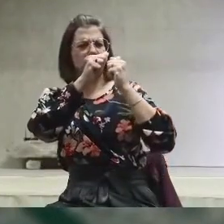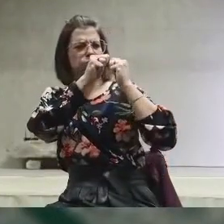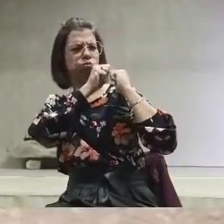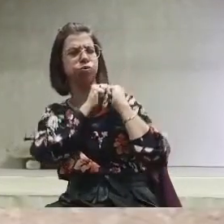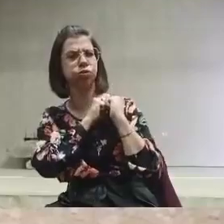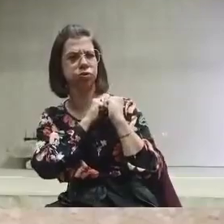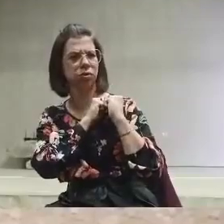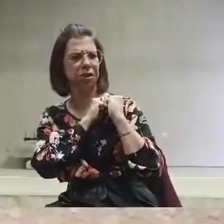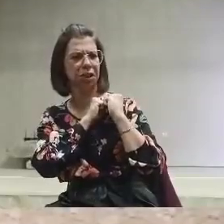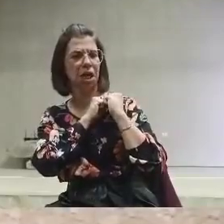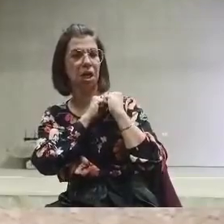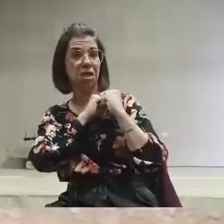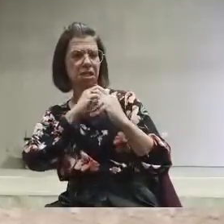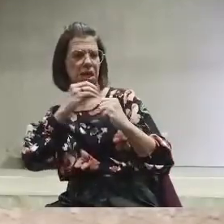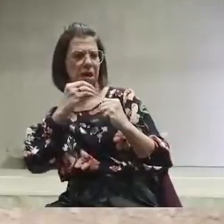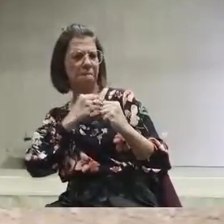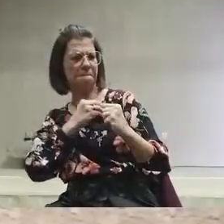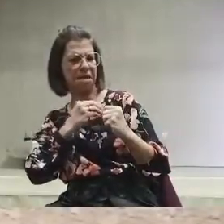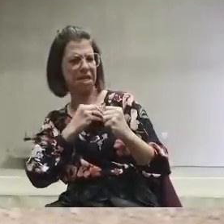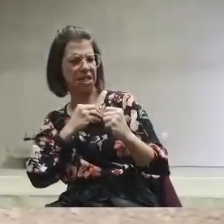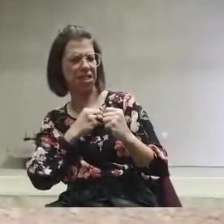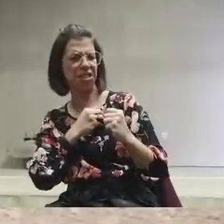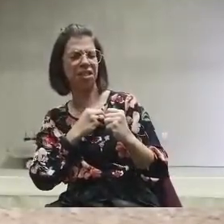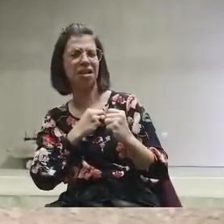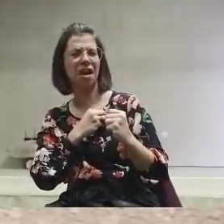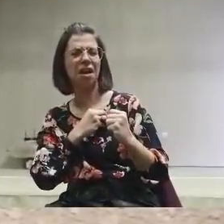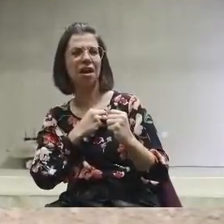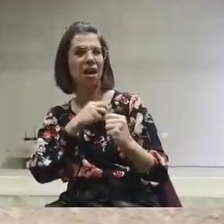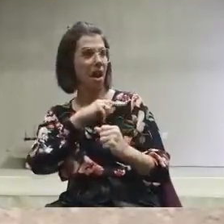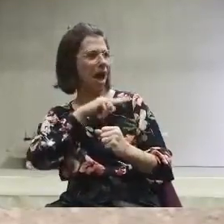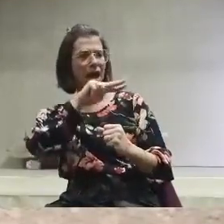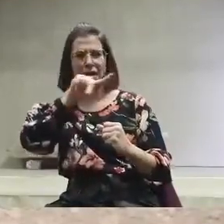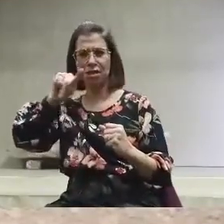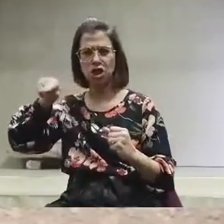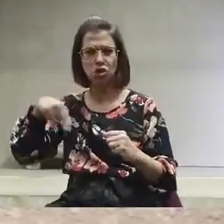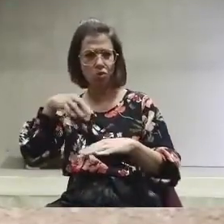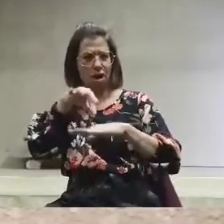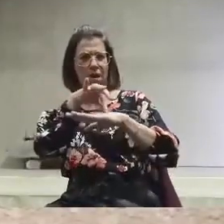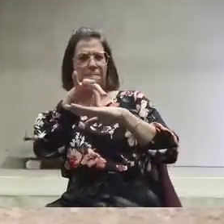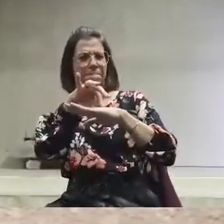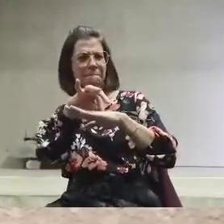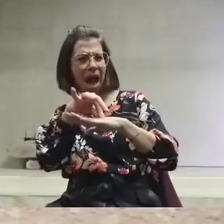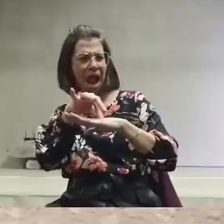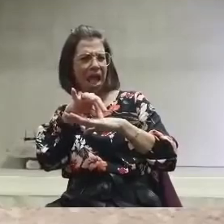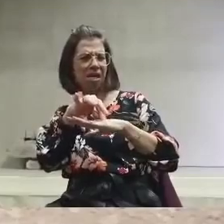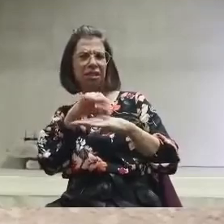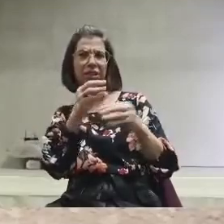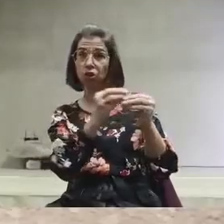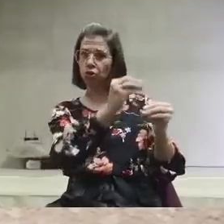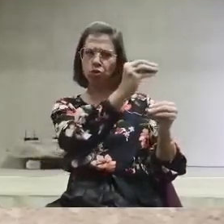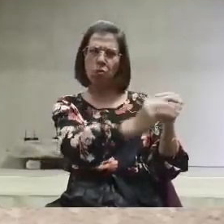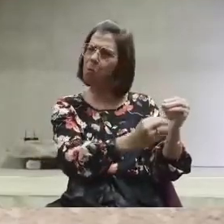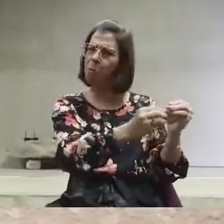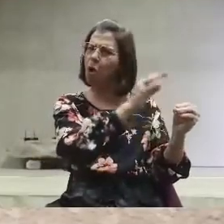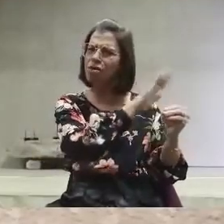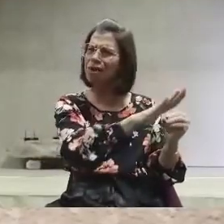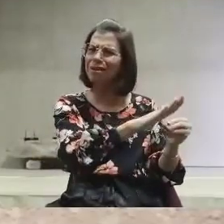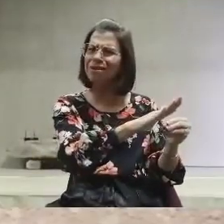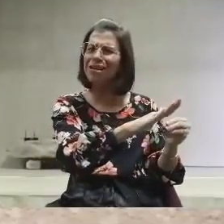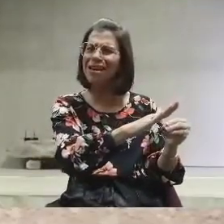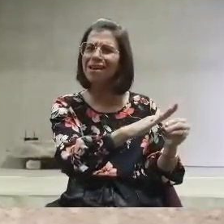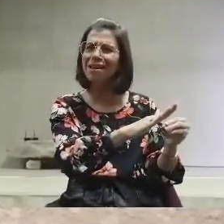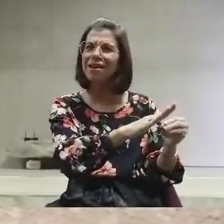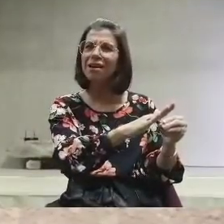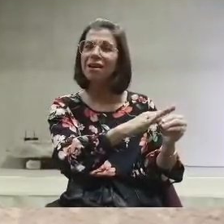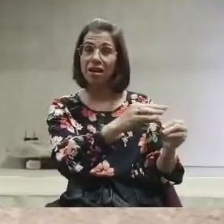d'aujourd'hui et même de demain. Gloire à Dieu, il s'est chargé des maladies de toute l'humanité. Mais je ne dis pas de toute l'humanité, mais de